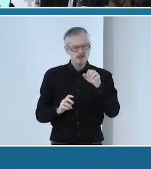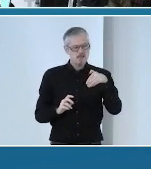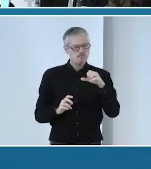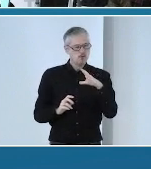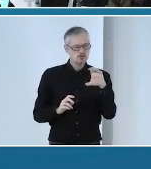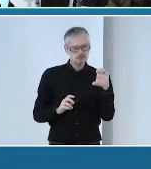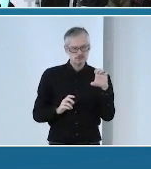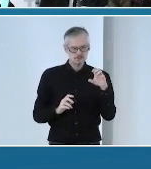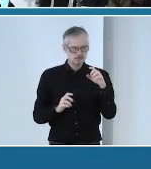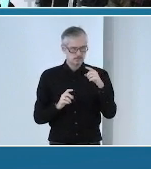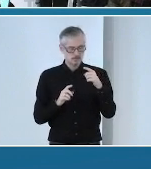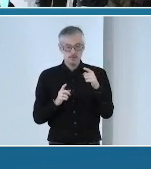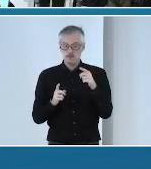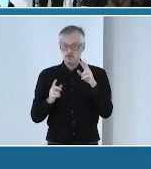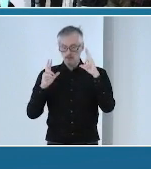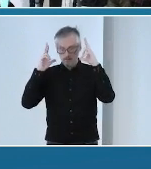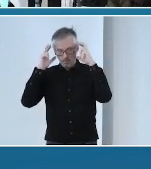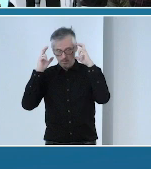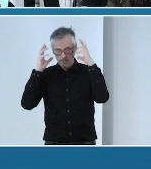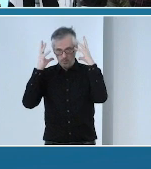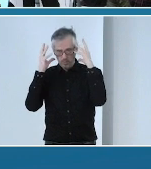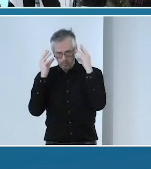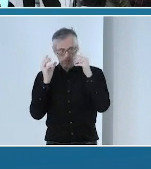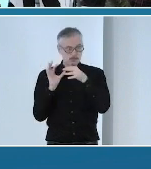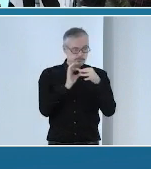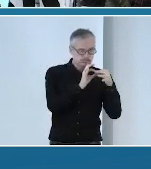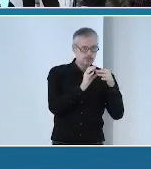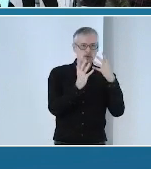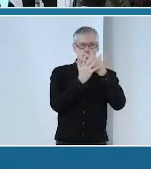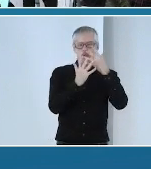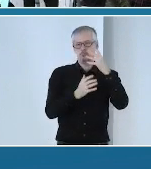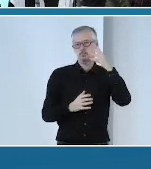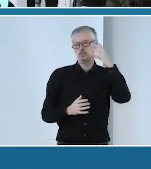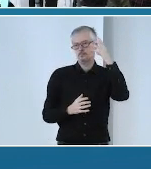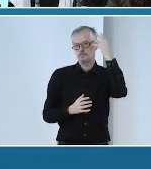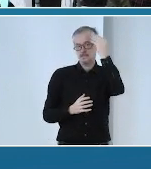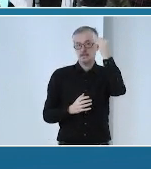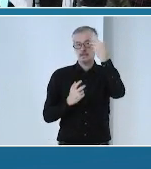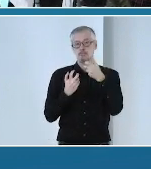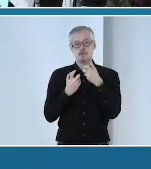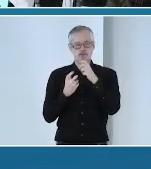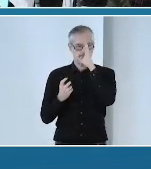la dégénérescence vestibulaire et les troubles psychiatriques, et notamment la bipolarité.